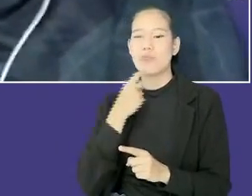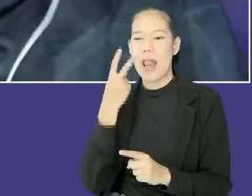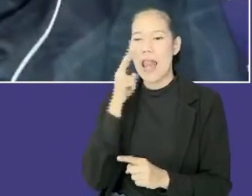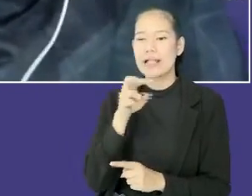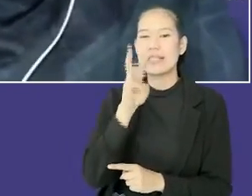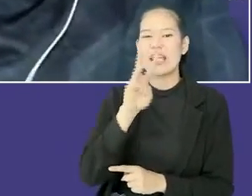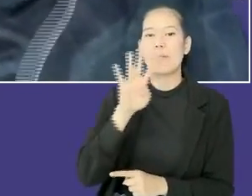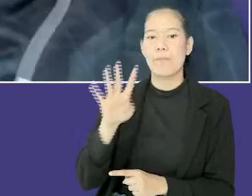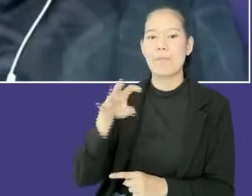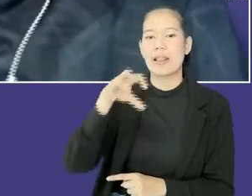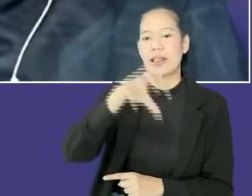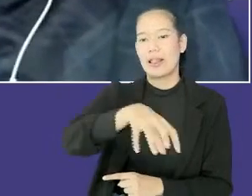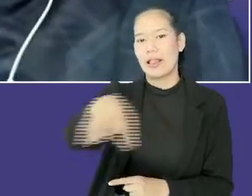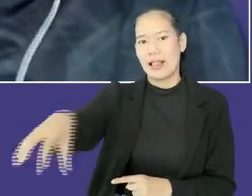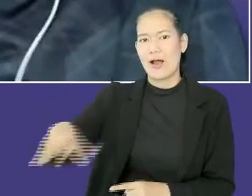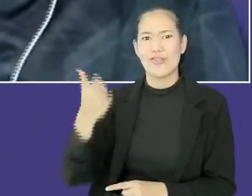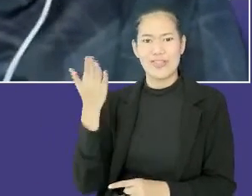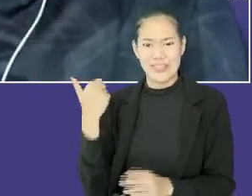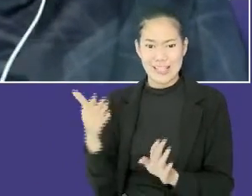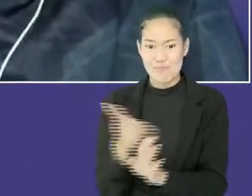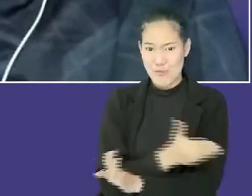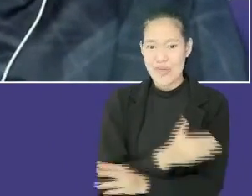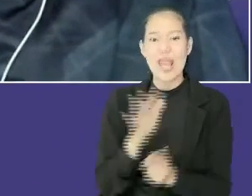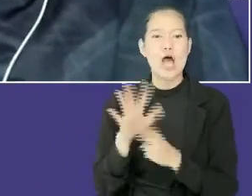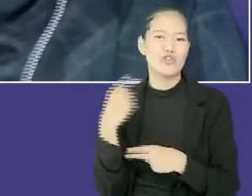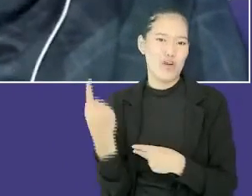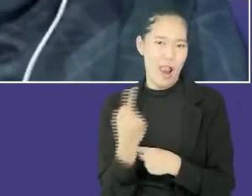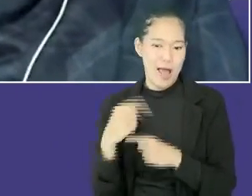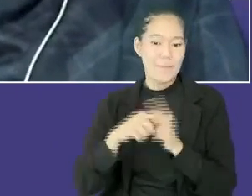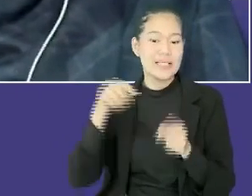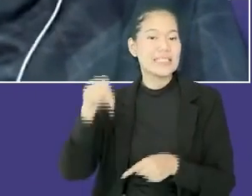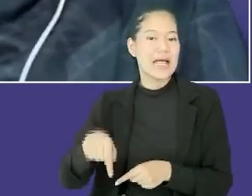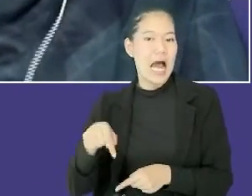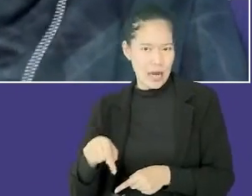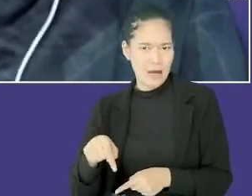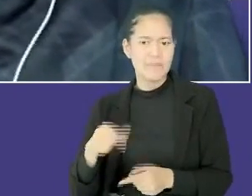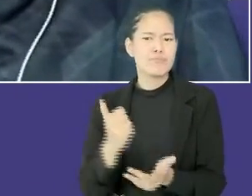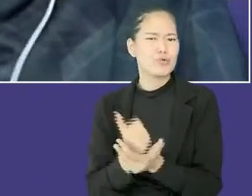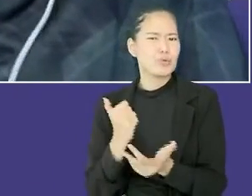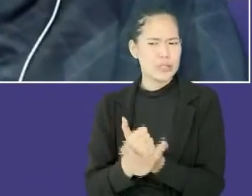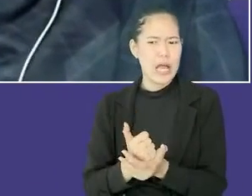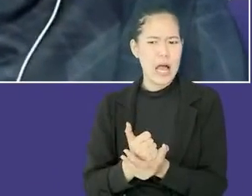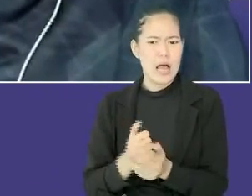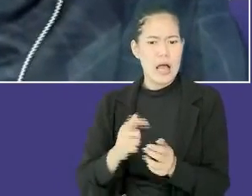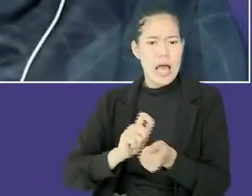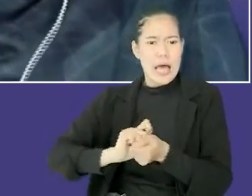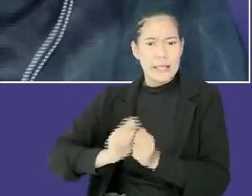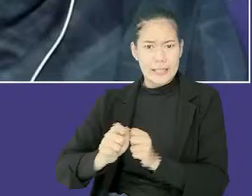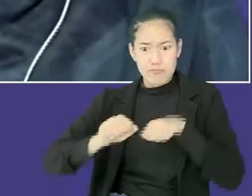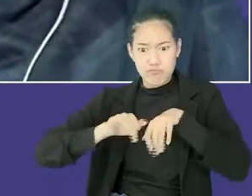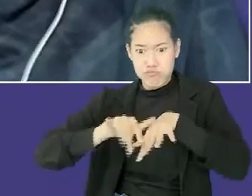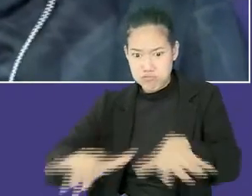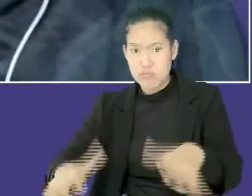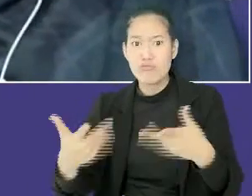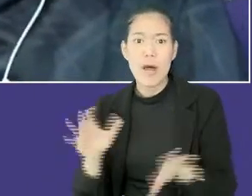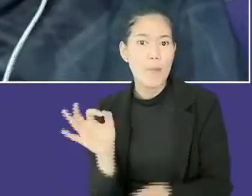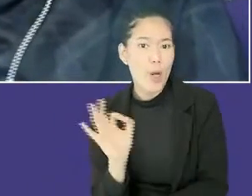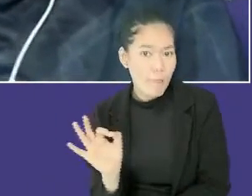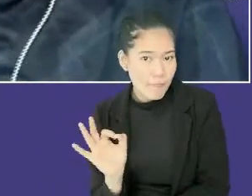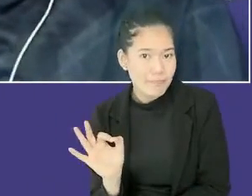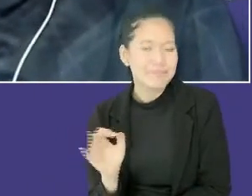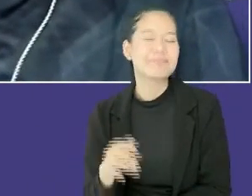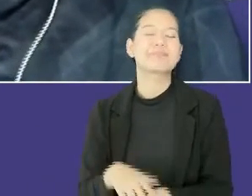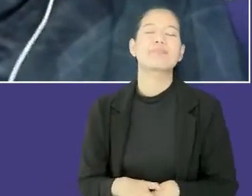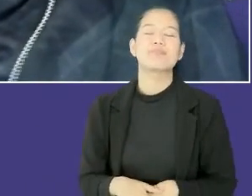teriaknya nasional bulu karena orang selalu nanya Jadi sebenarnya kita sudah cukup merata belum sih jumlah pemeriksaan level provinsinya kan itu ya yang